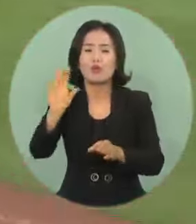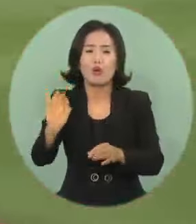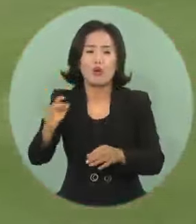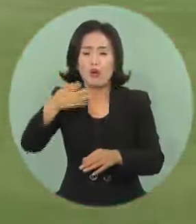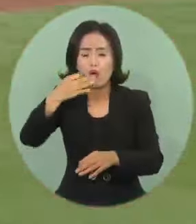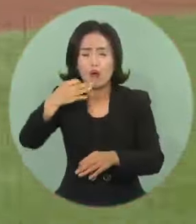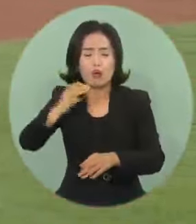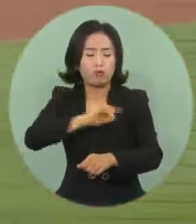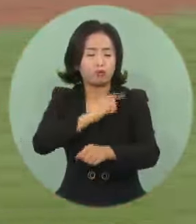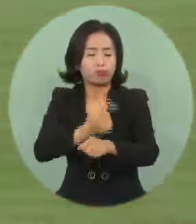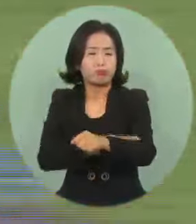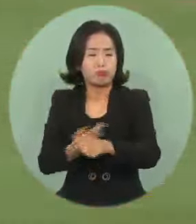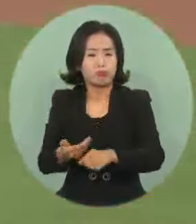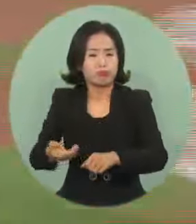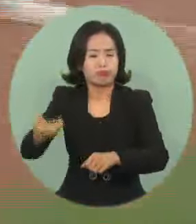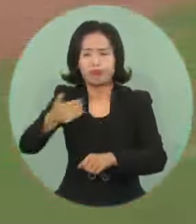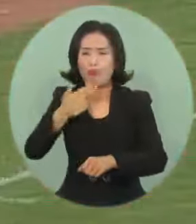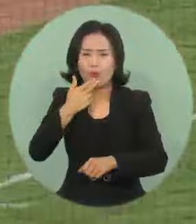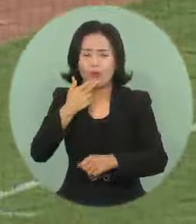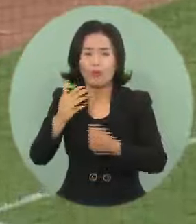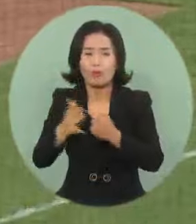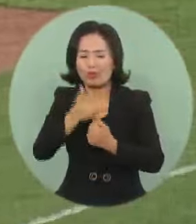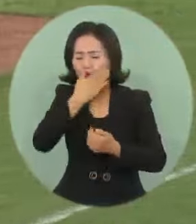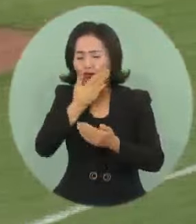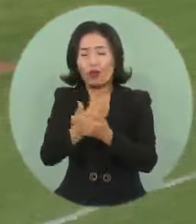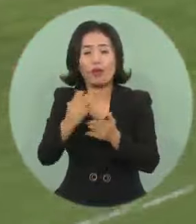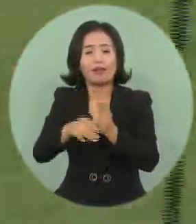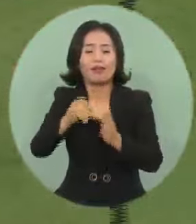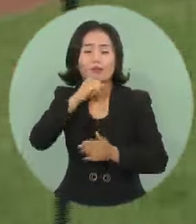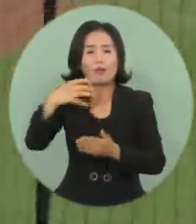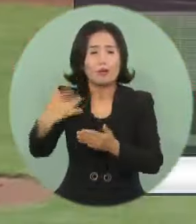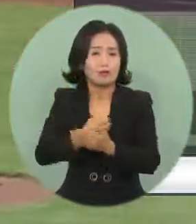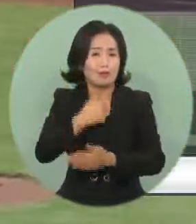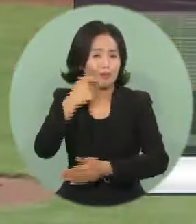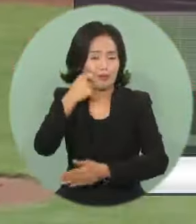늪에 허덕이면서 중요한 때 득점을 생산하지 못하고